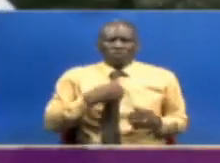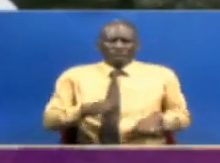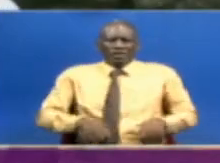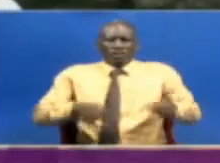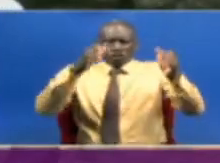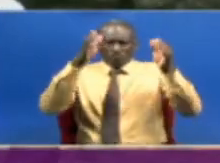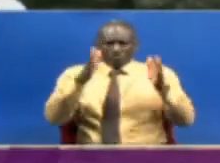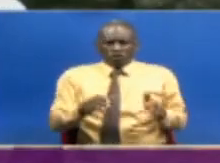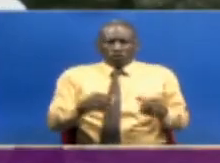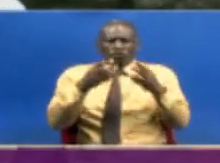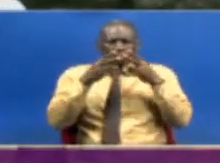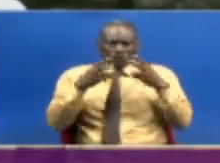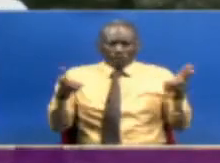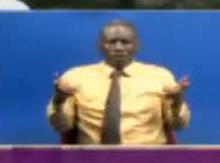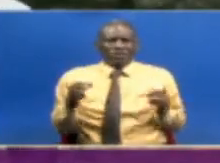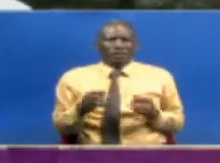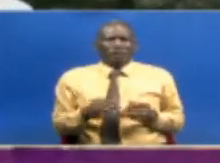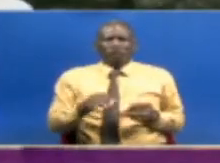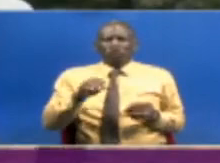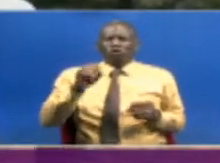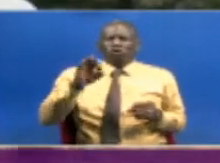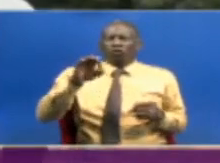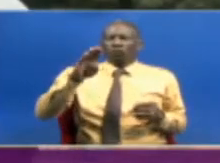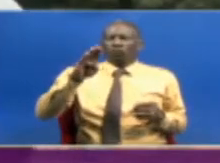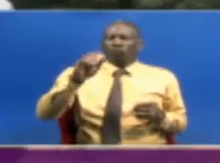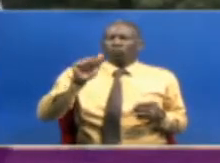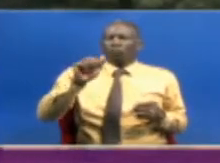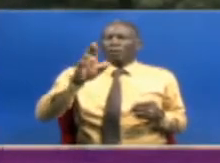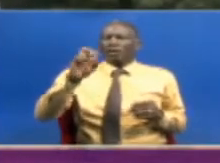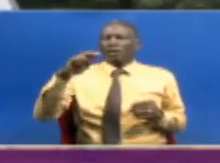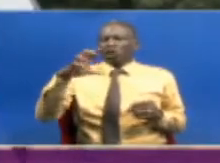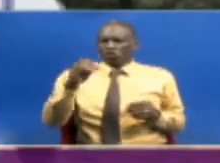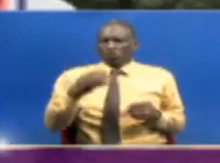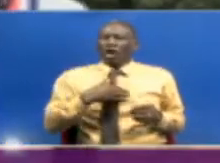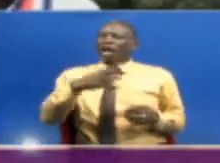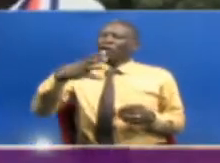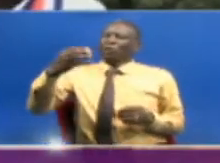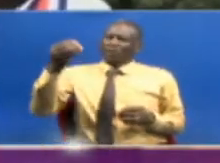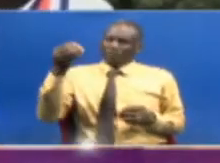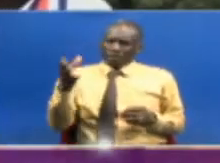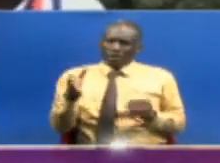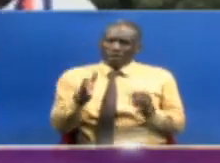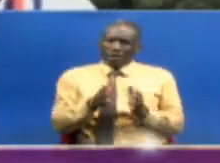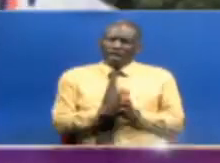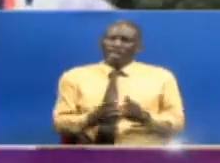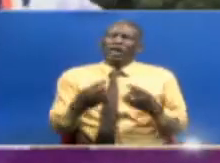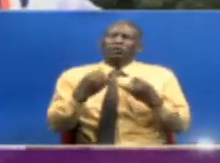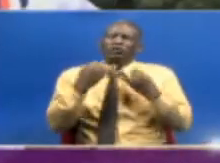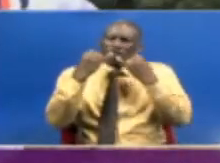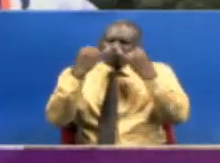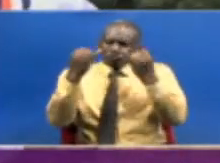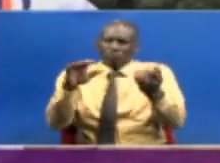ya peace ya Baringo nilienda pale na nikaambiwa ya kwamba